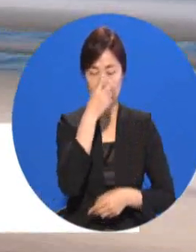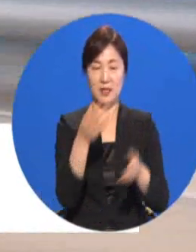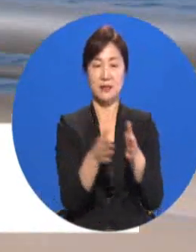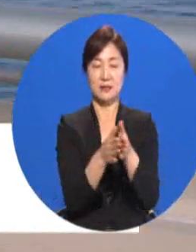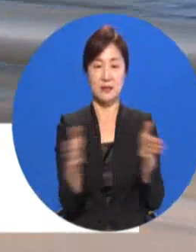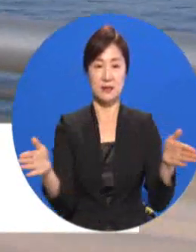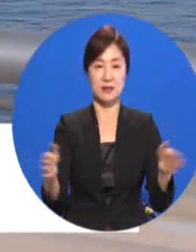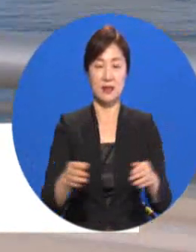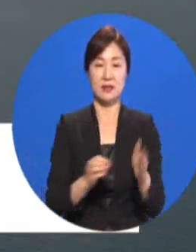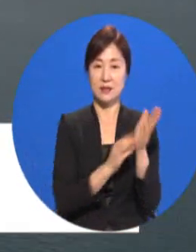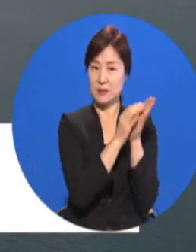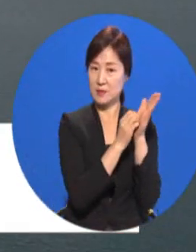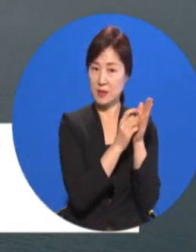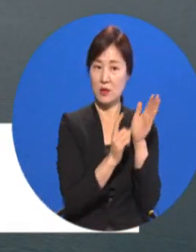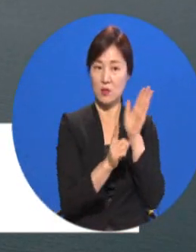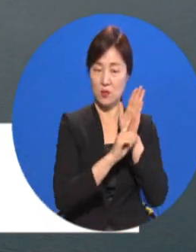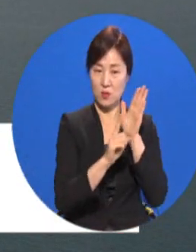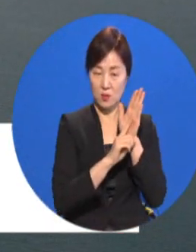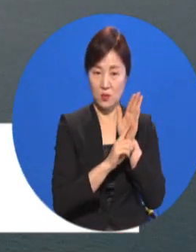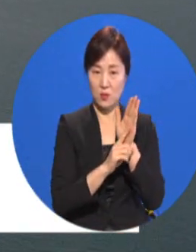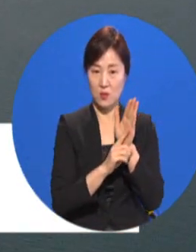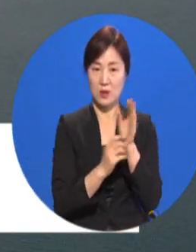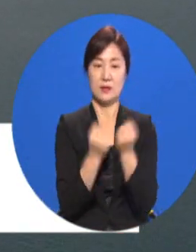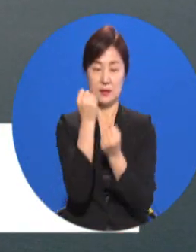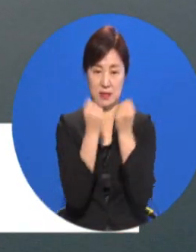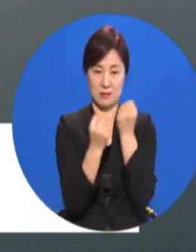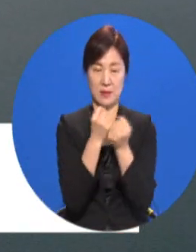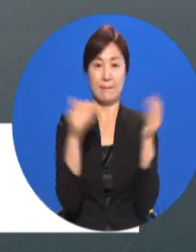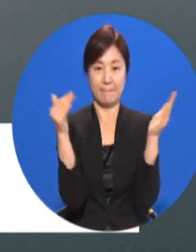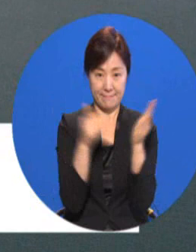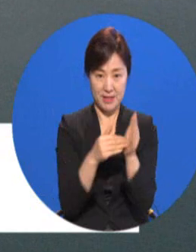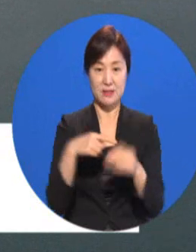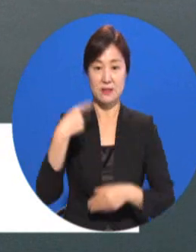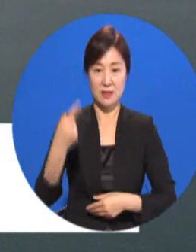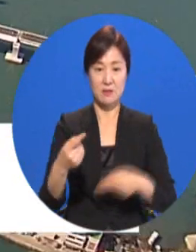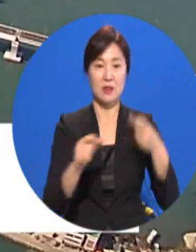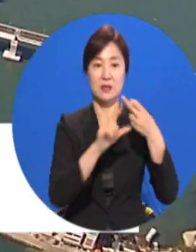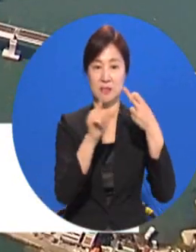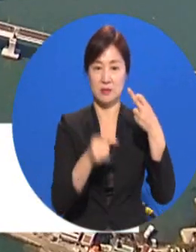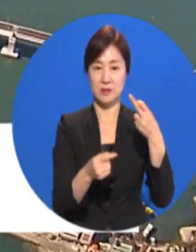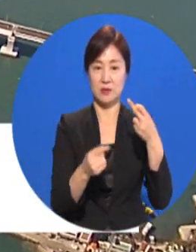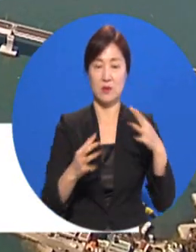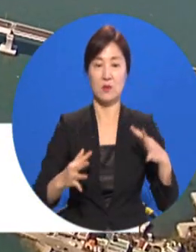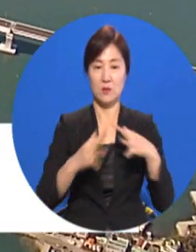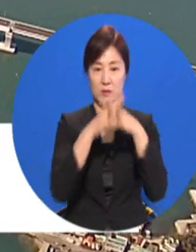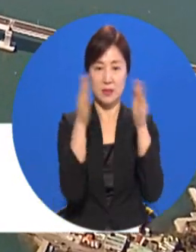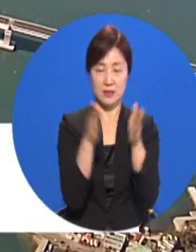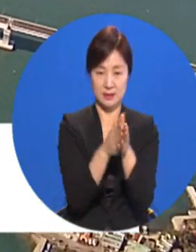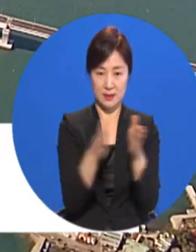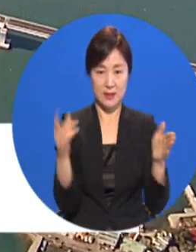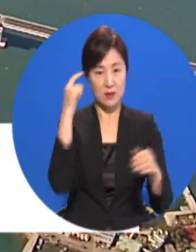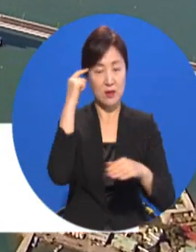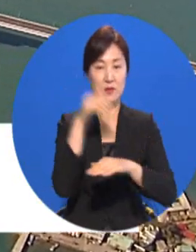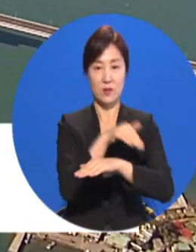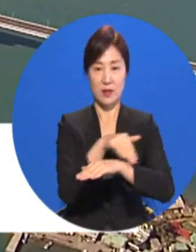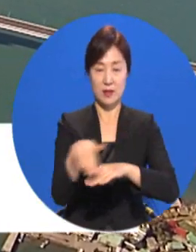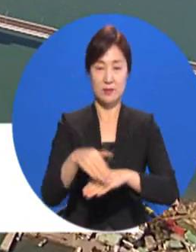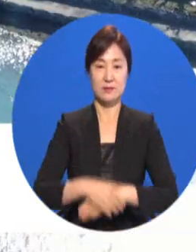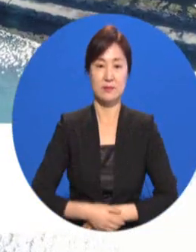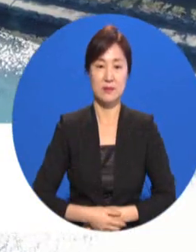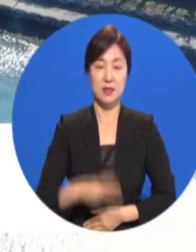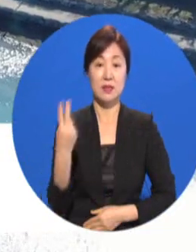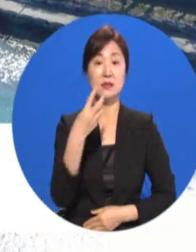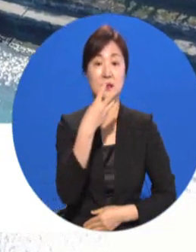올해 입찰공고 와 현장 설명회 등의 절차를 거쳐 12월쯤 착 뽕 에 들어갈 것으로 보입니다 지난